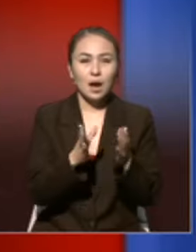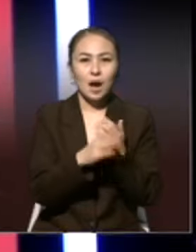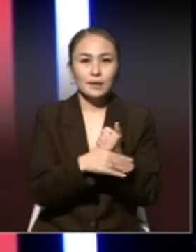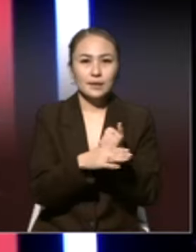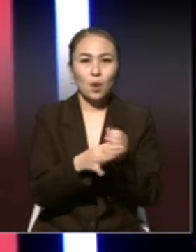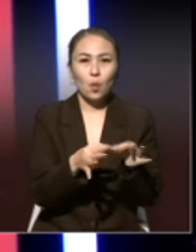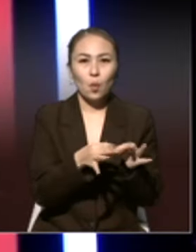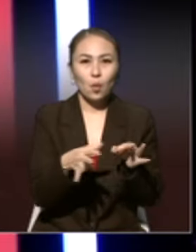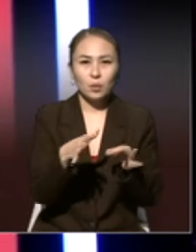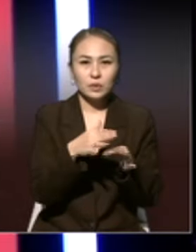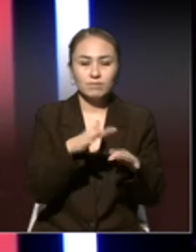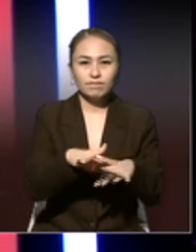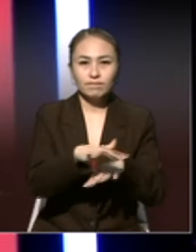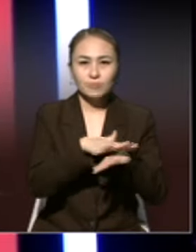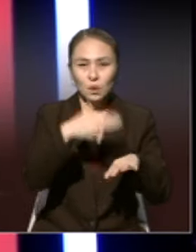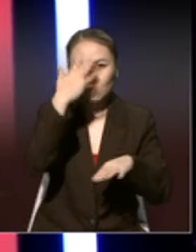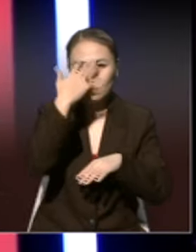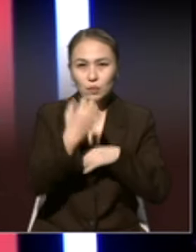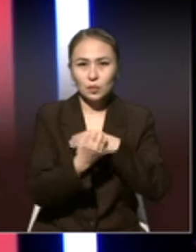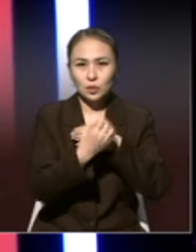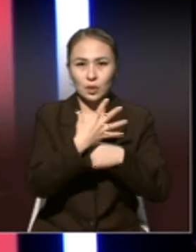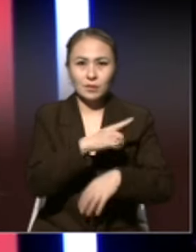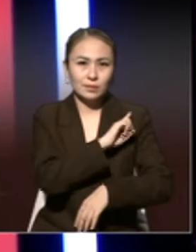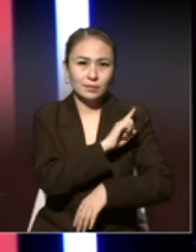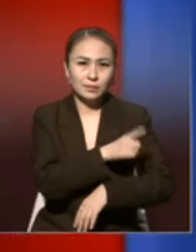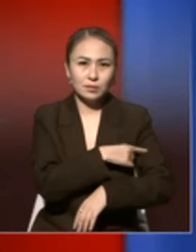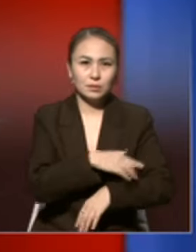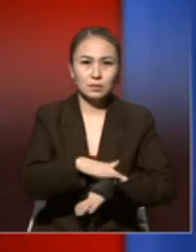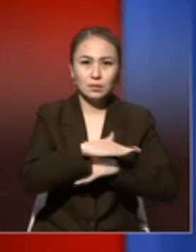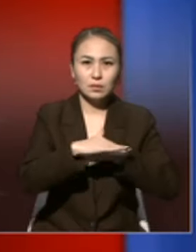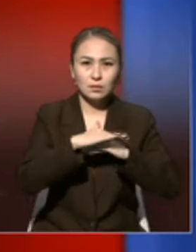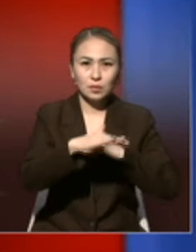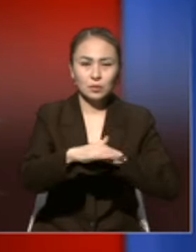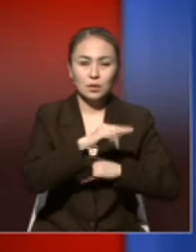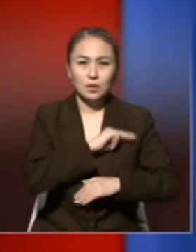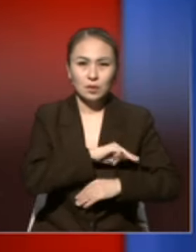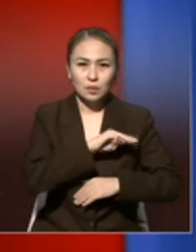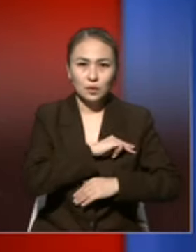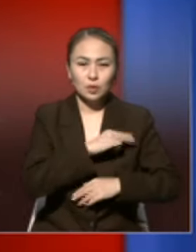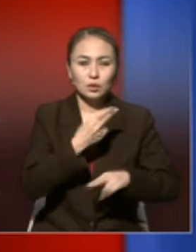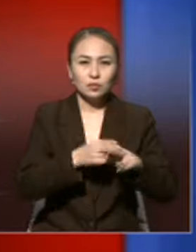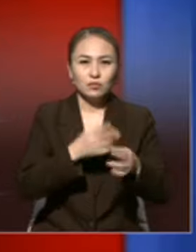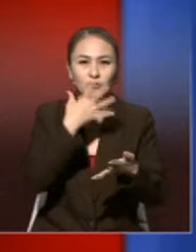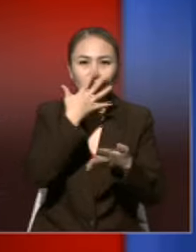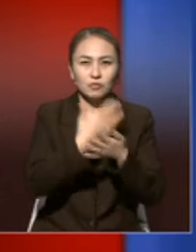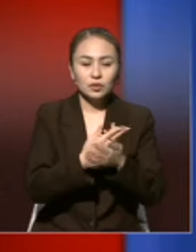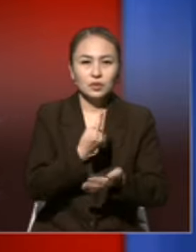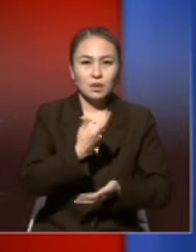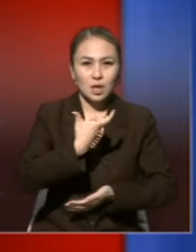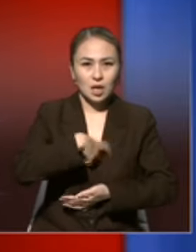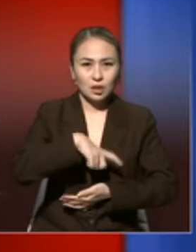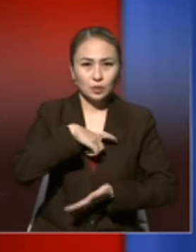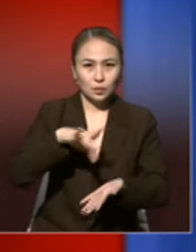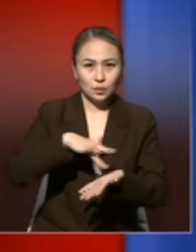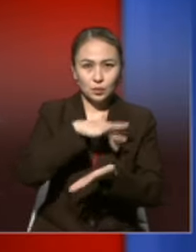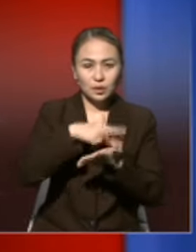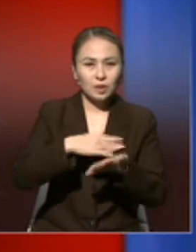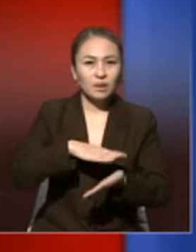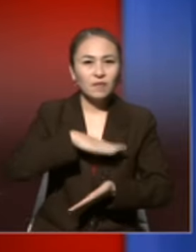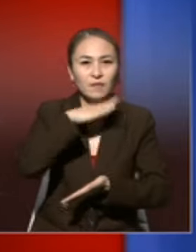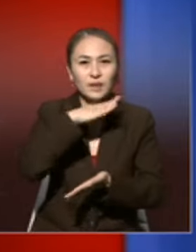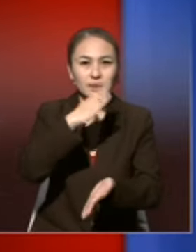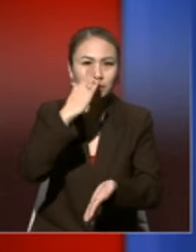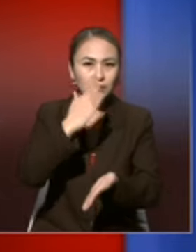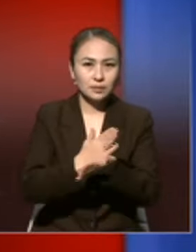облысы мұнайлы мекен. Былай айтқанда енді өз ақшасы өзіне жетеді деген мысалға, иә. Бірақ